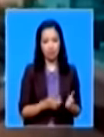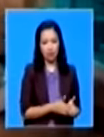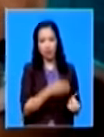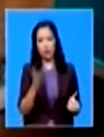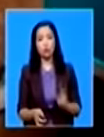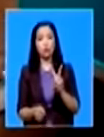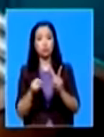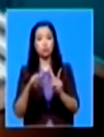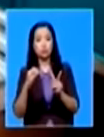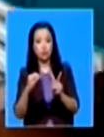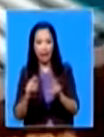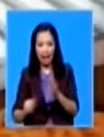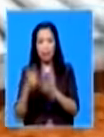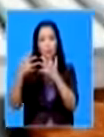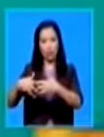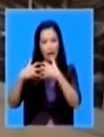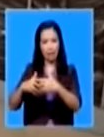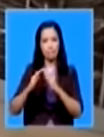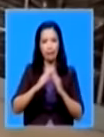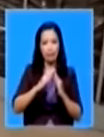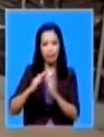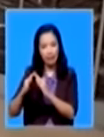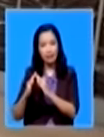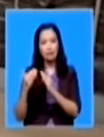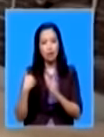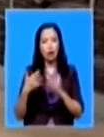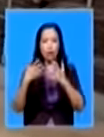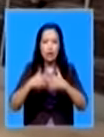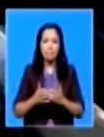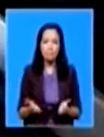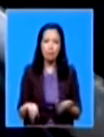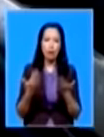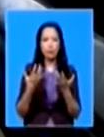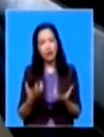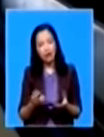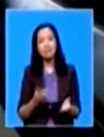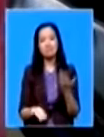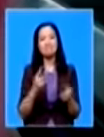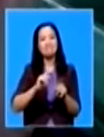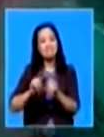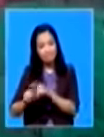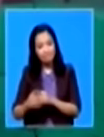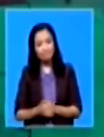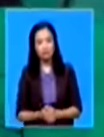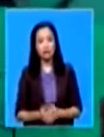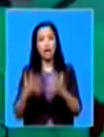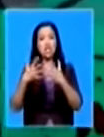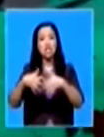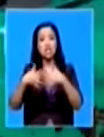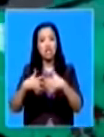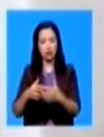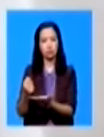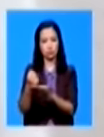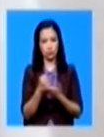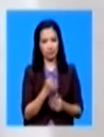2.0 เนี่ยเริ่มมีภาคอุตสาหกรรมเข้ามาแล้วเข้ามาอาจจะเป็นอุตสาหกรรมเบาบ้างอะไรบ้างนะอันนี้มันก็เอาเครื่องจักรมาช่วยไงมาช่วยง